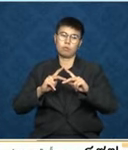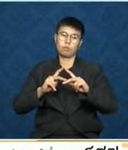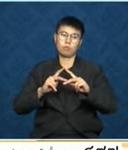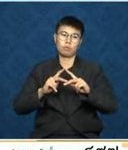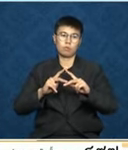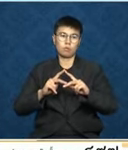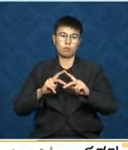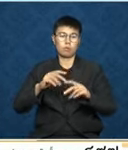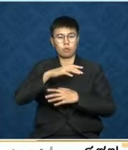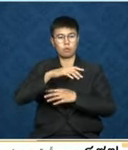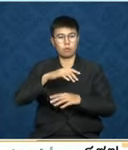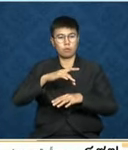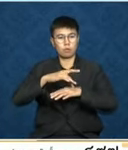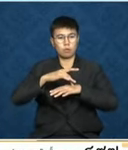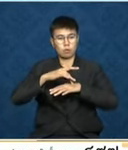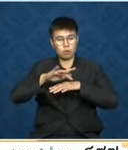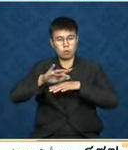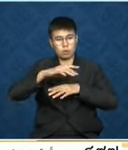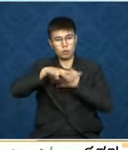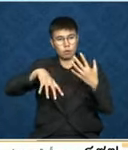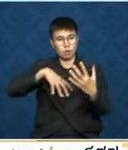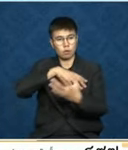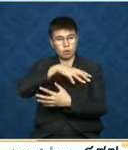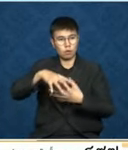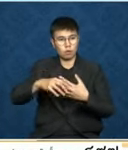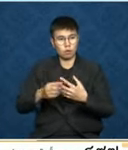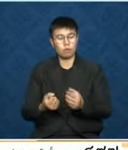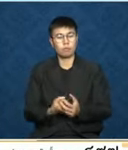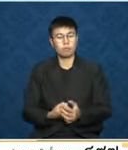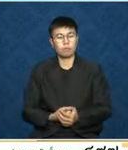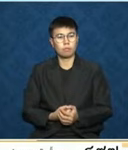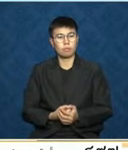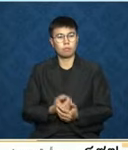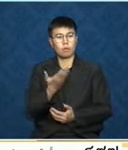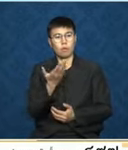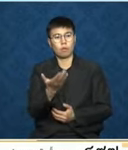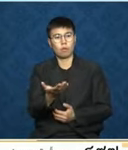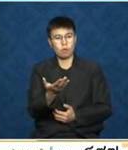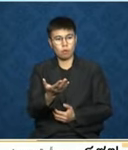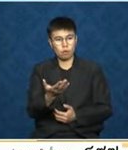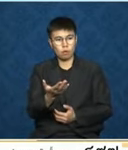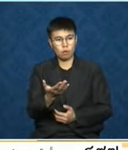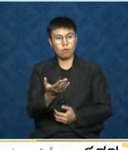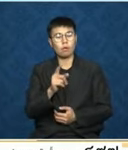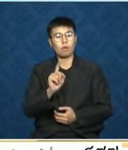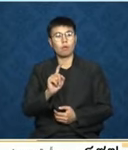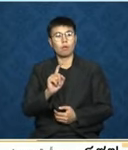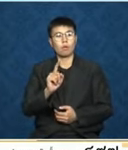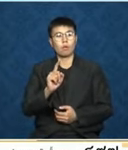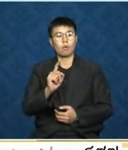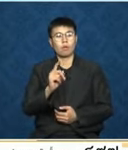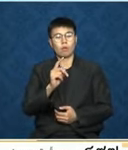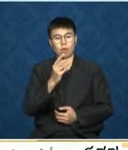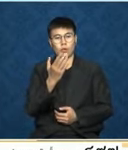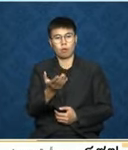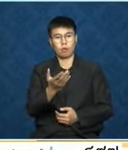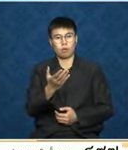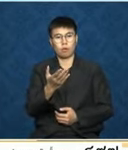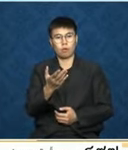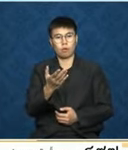ทรัพยากรและสิ่งแวดล้อมอ่าก็ขออย่าก็ขอให้อ่า